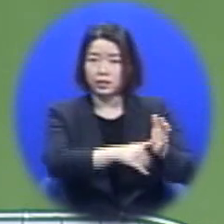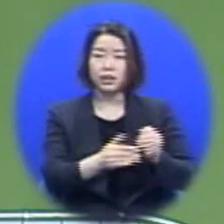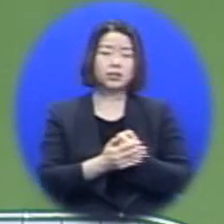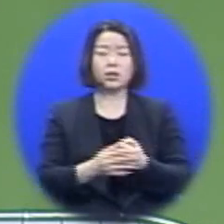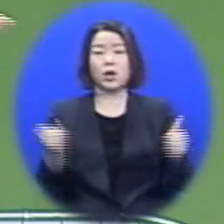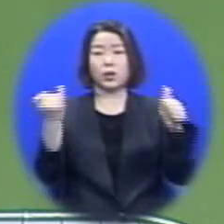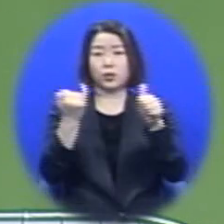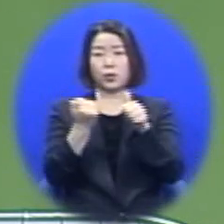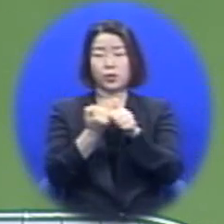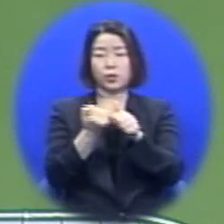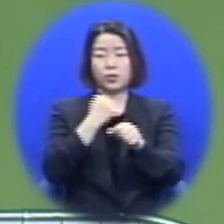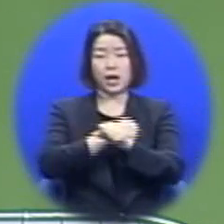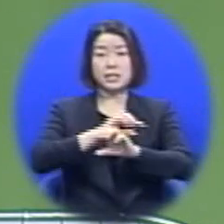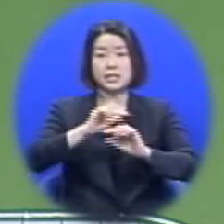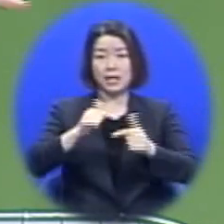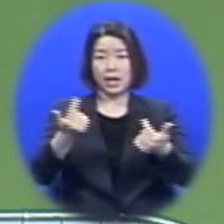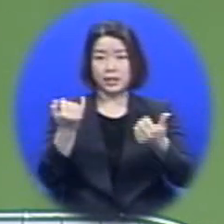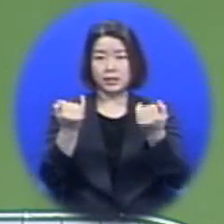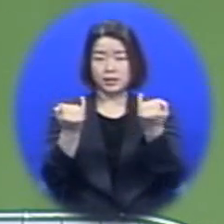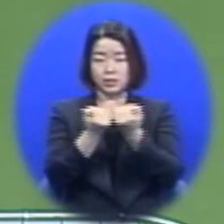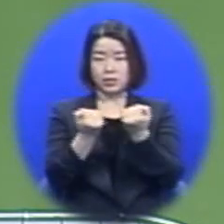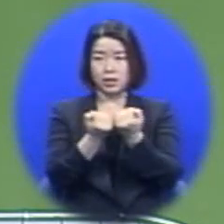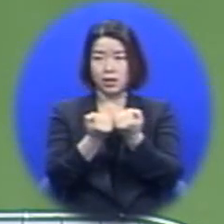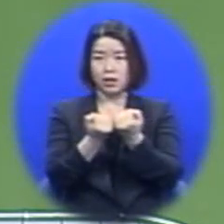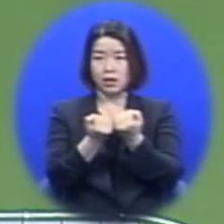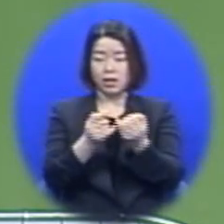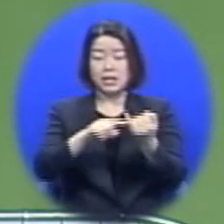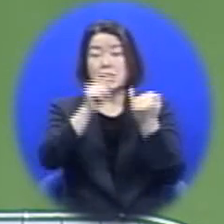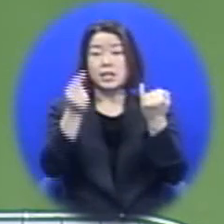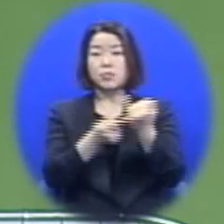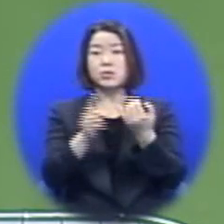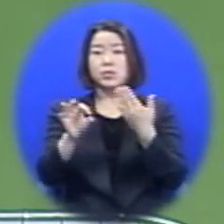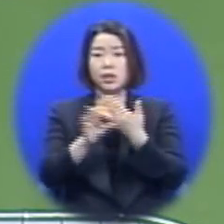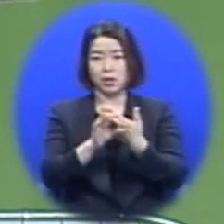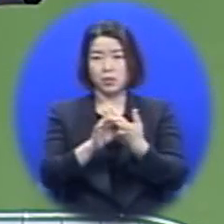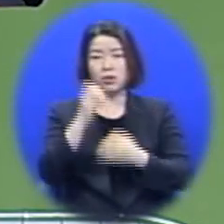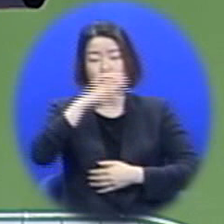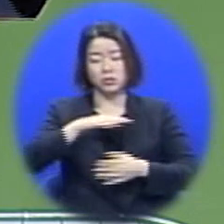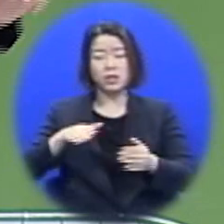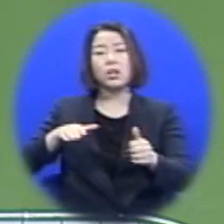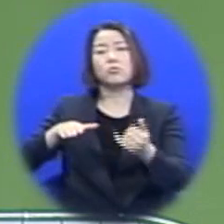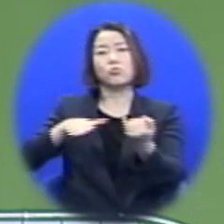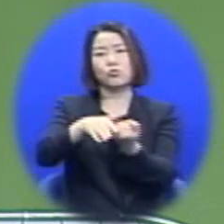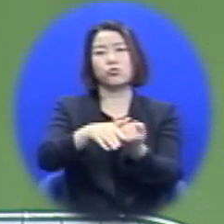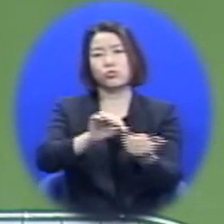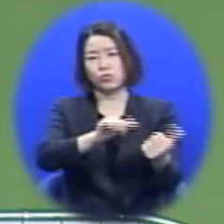결혼하지 않은 여자가 임신을 하면 그냥 죽이는 겁니다. 죽이라고 그랬어요. 죽이라고.